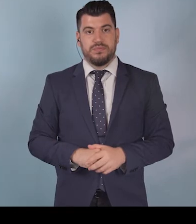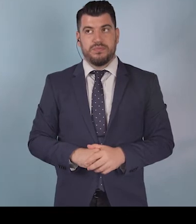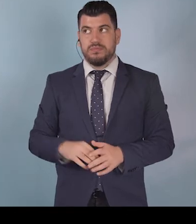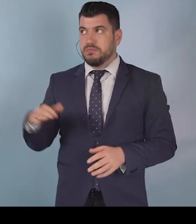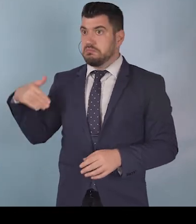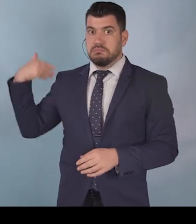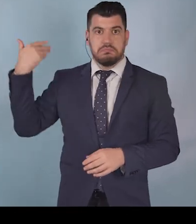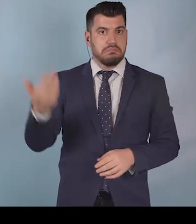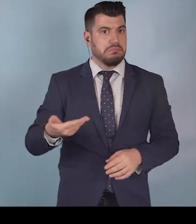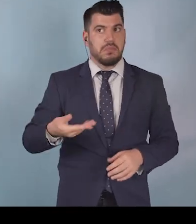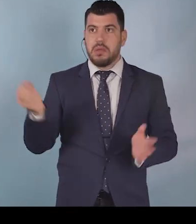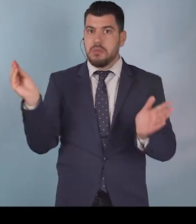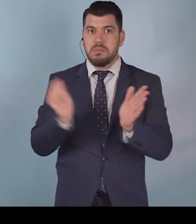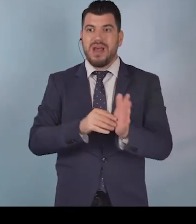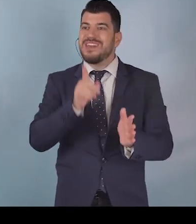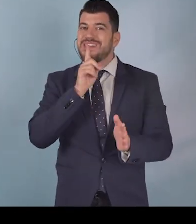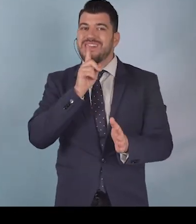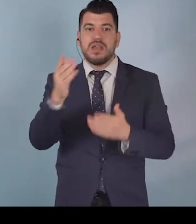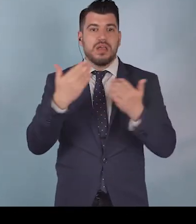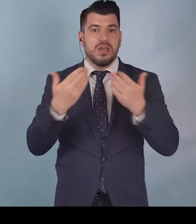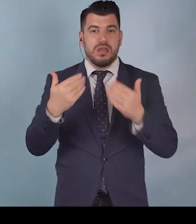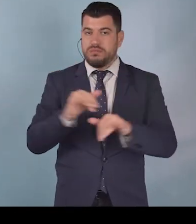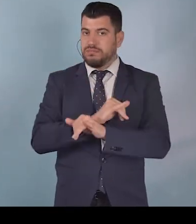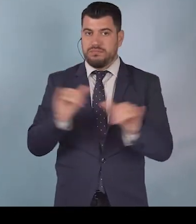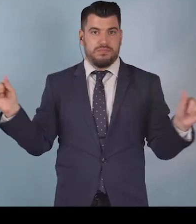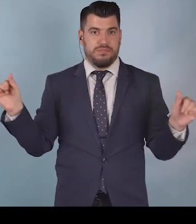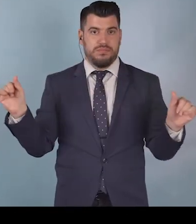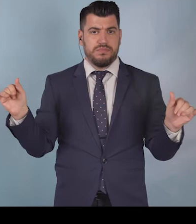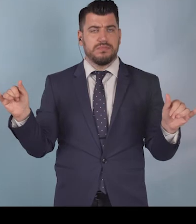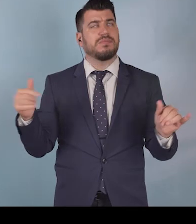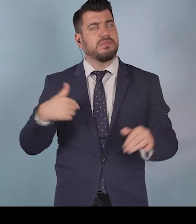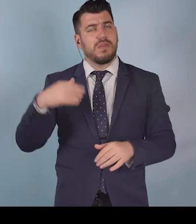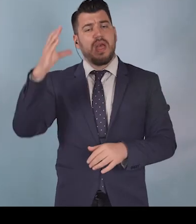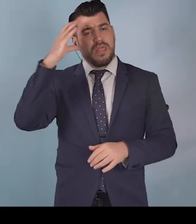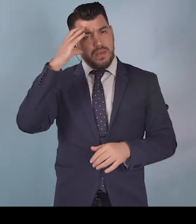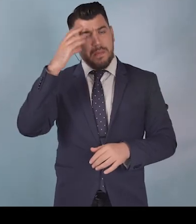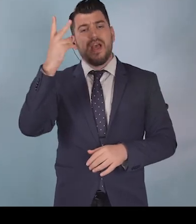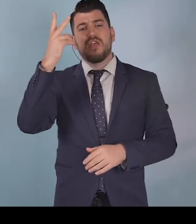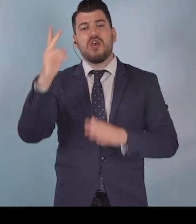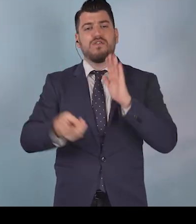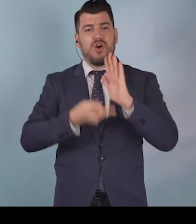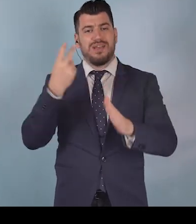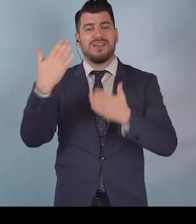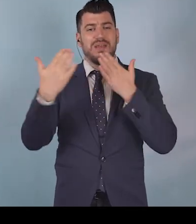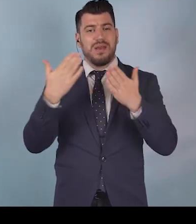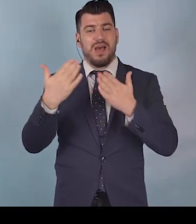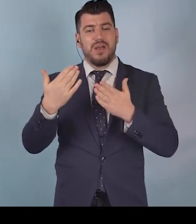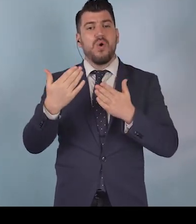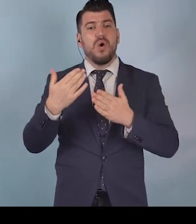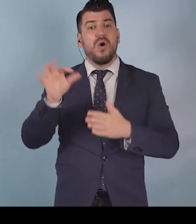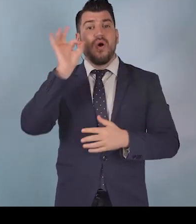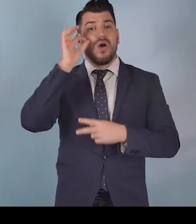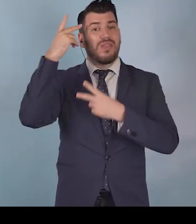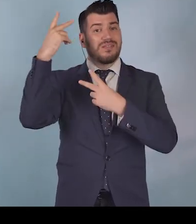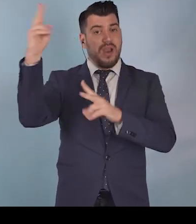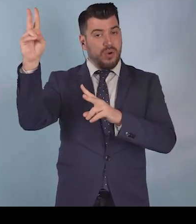Έκτοτε δεν έχει γίνει κάτι. Έχει γίνει ένα σεμινάριο, δύο σεμινάρια, ένα Αθήνα και ένα στη